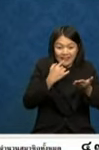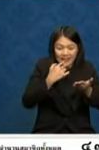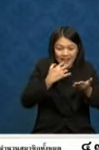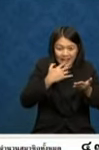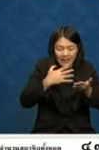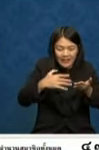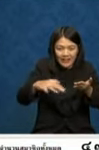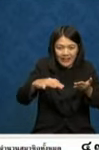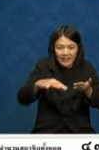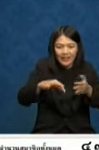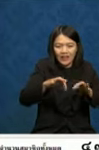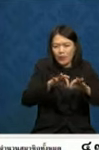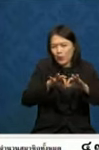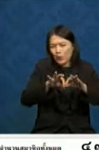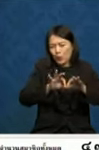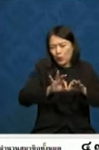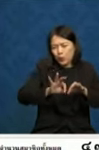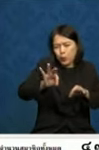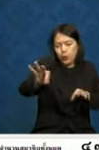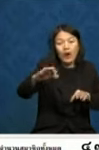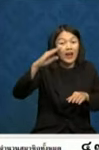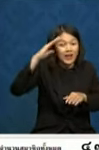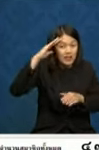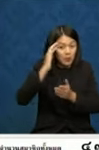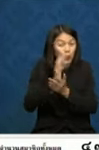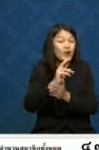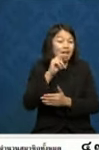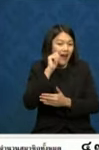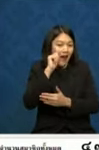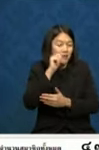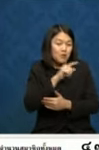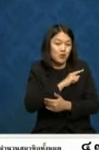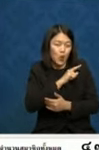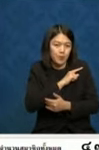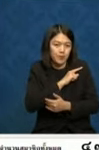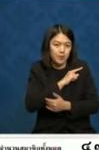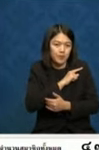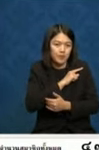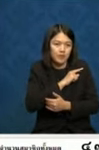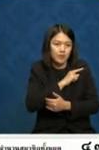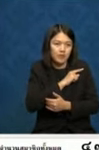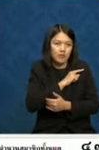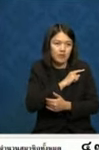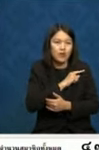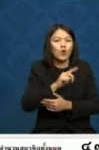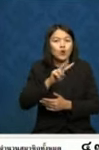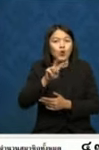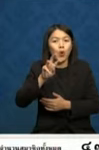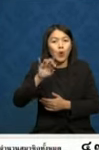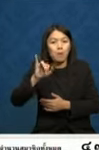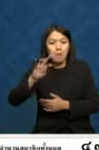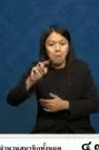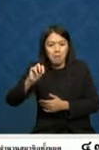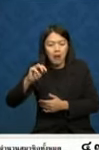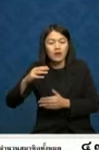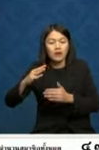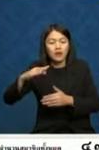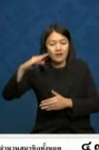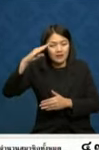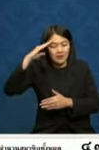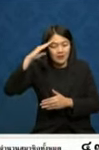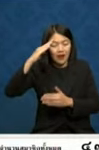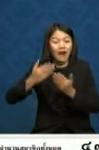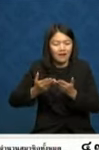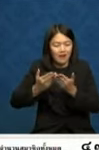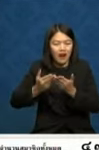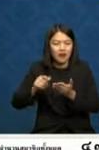ต่ออกไป12ไมล์ทะเลเนี่ยเป็นของตำรวจน้ำถ้าเกินจากนั้นไม่เกิน200ไมล์ทะเลเนี่ยเป็นของกองทัพเรือเพ